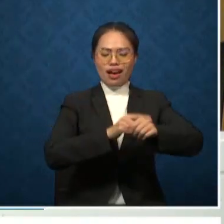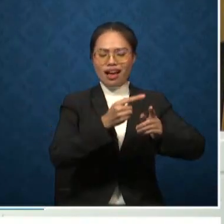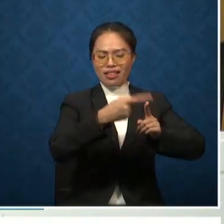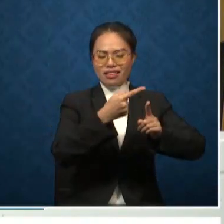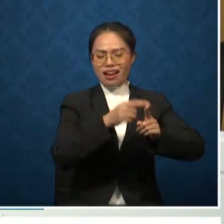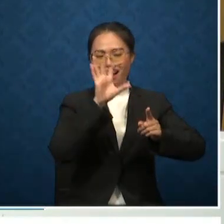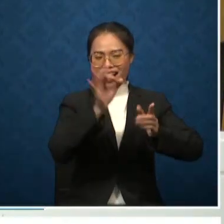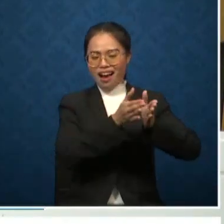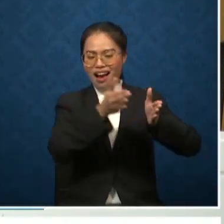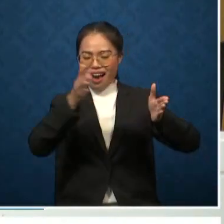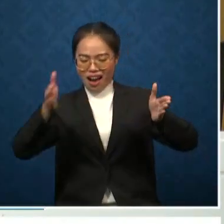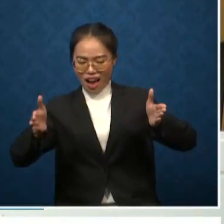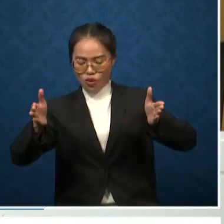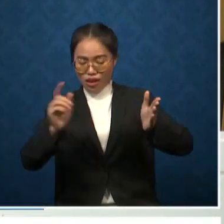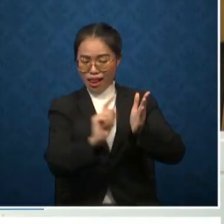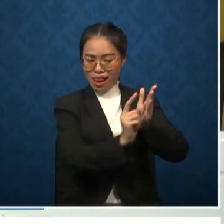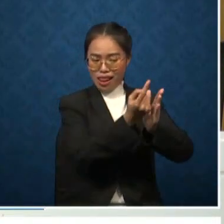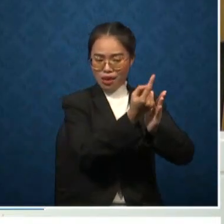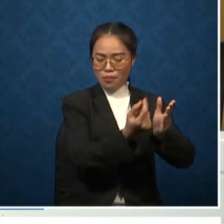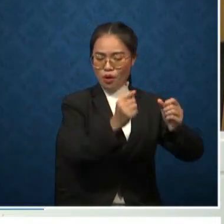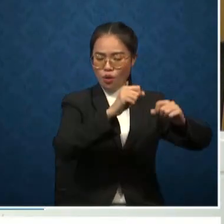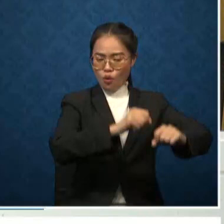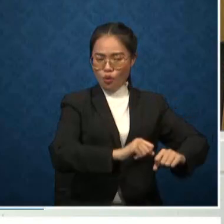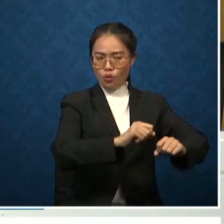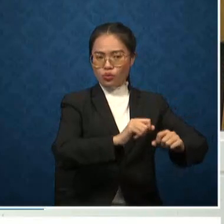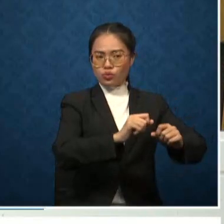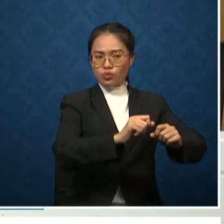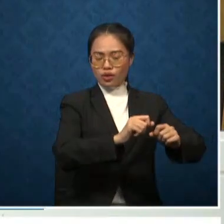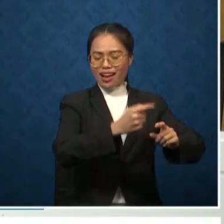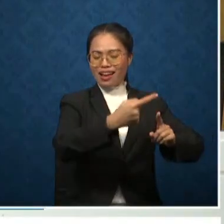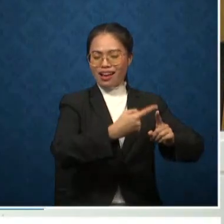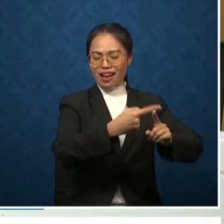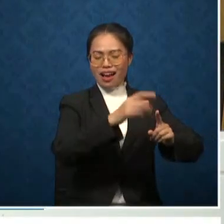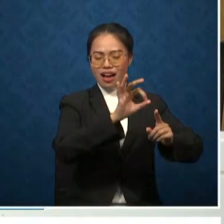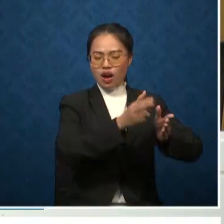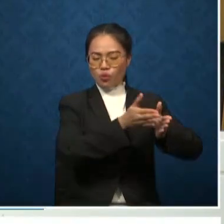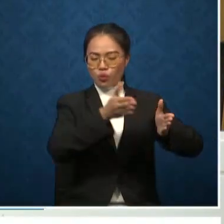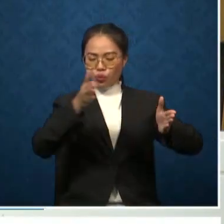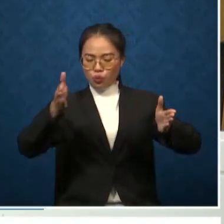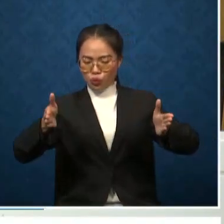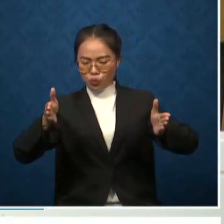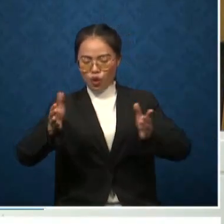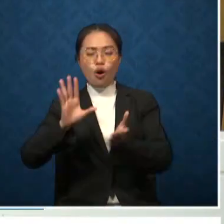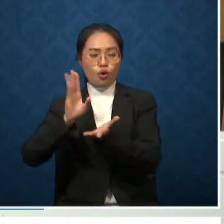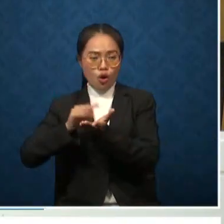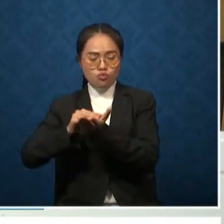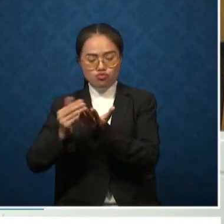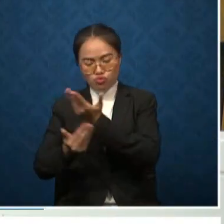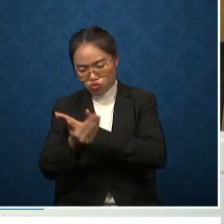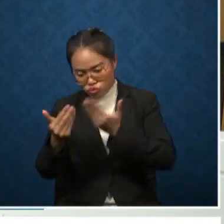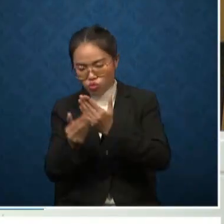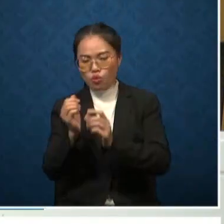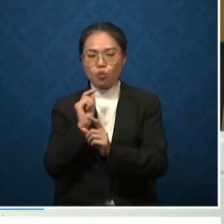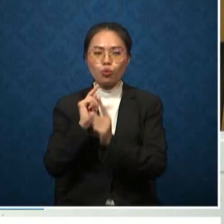หากนับจากที่เราได้อนุมัตินั้นเนี่ยก็ประมาณสัก9เดือนนะครับก็ควรจะเริ่มแลกเปลี่ยนข้อมูลได้จึงเป็นที่มาว่